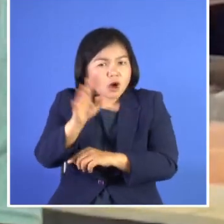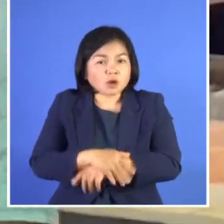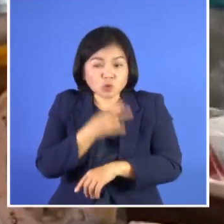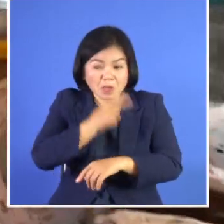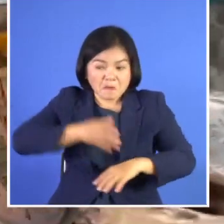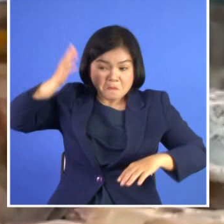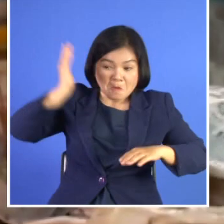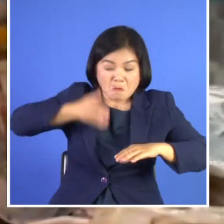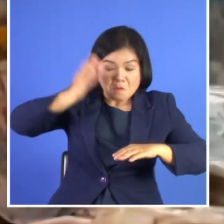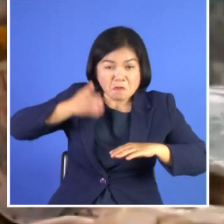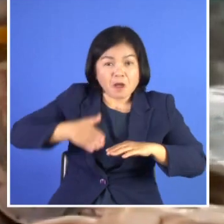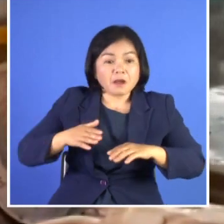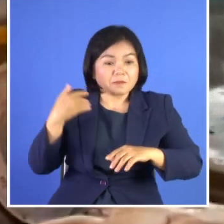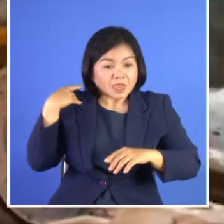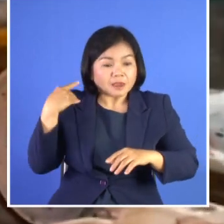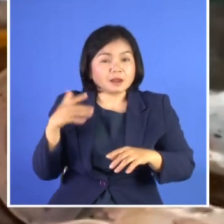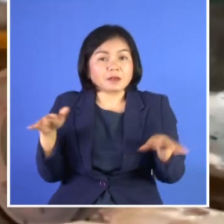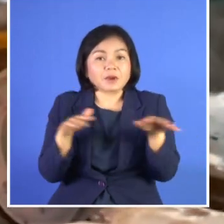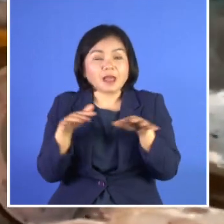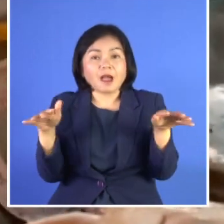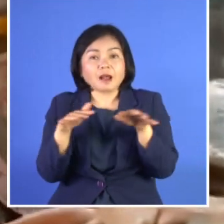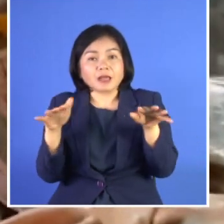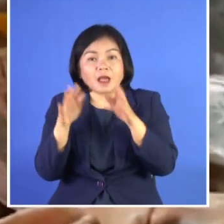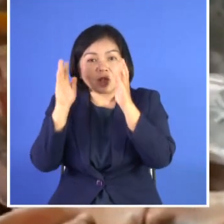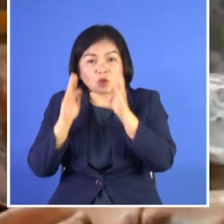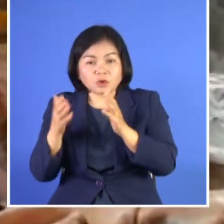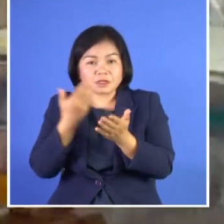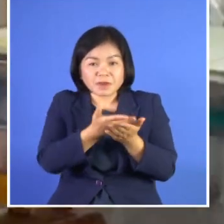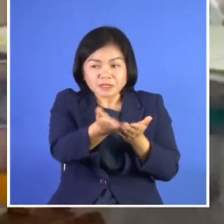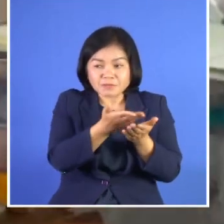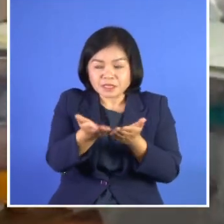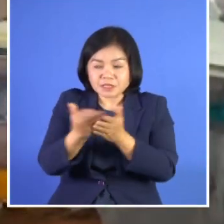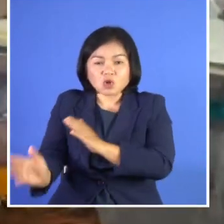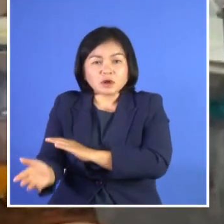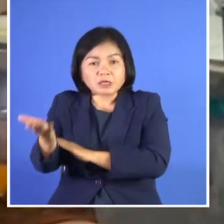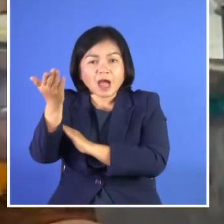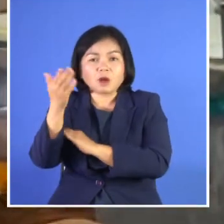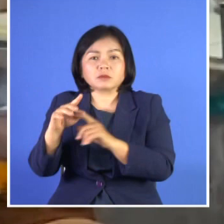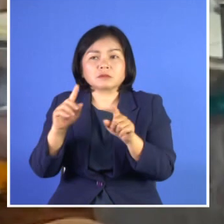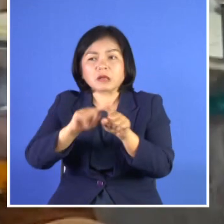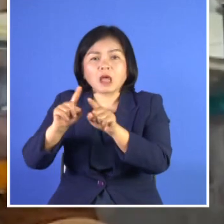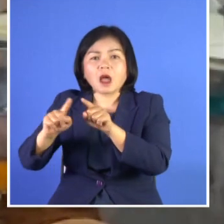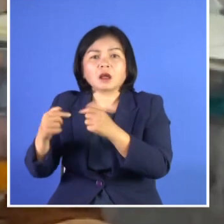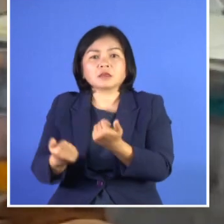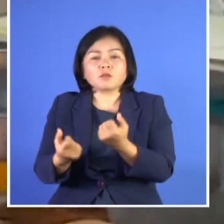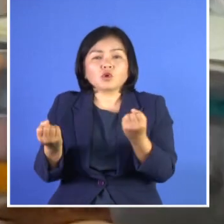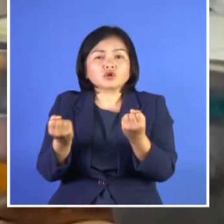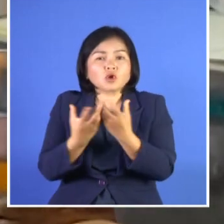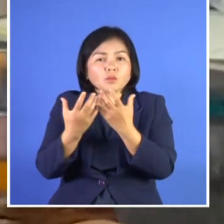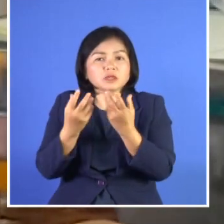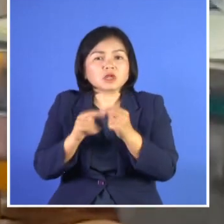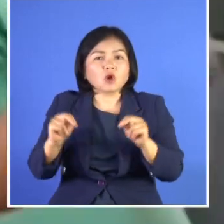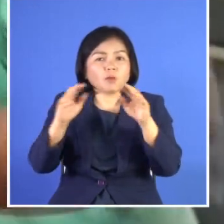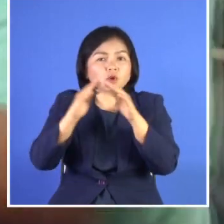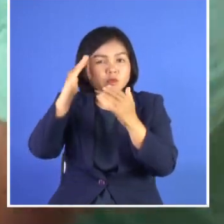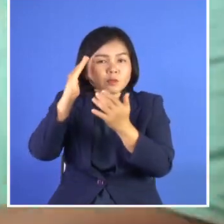มีอาวุธด้วยไง ปกตินี่นะครับลูกค้าเนี่ยมาเต็มเขียงเลยแต่เช้าระยะหลังๆหลังจากที่มีเหตุที่เชิญความประถมเนี่ยทำไมลูกค้าห